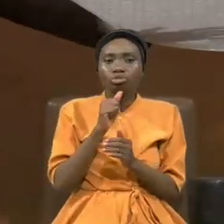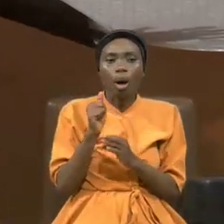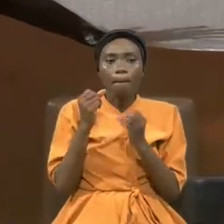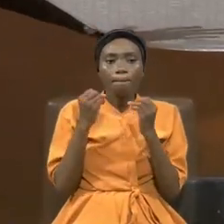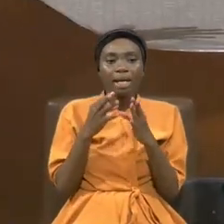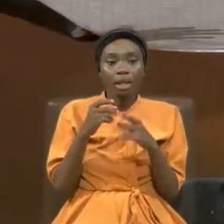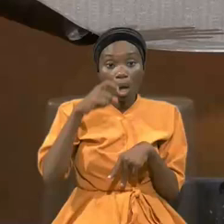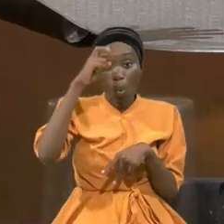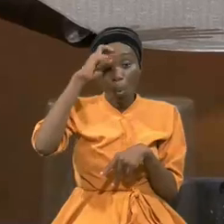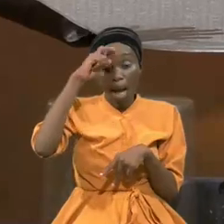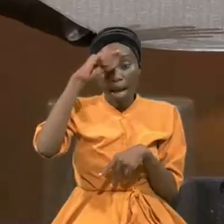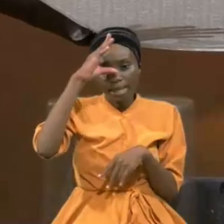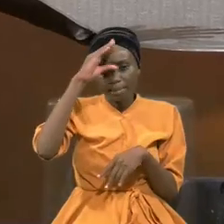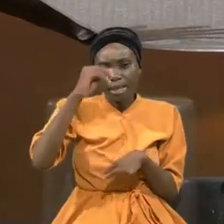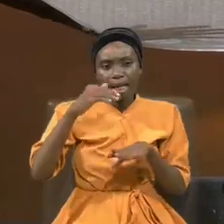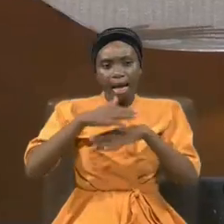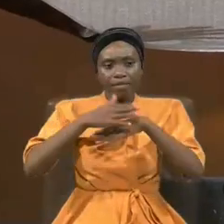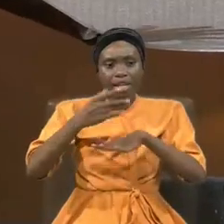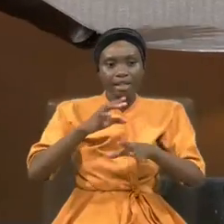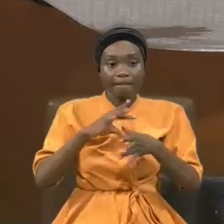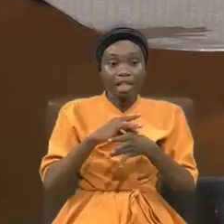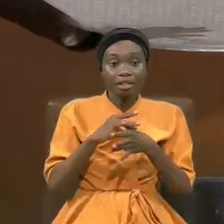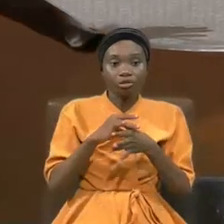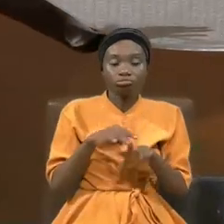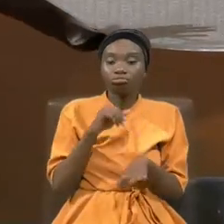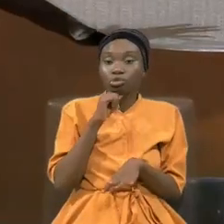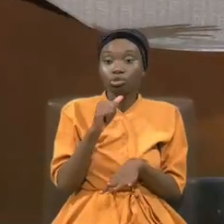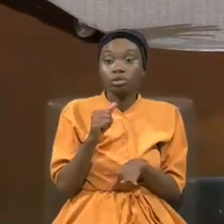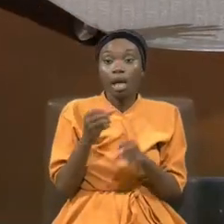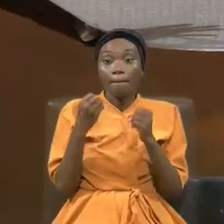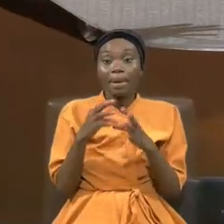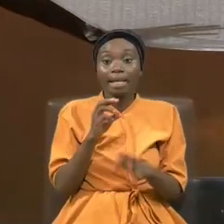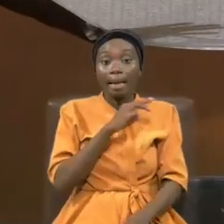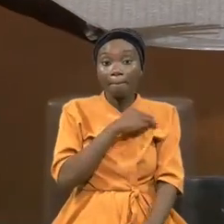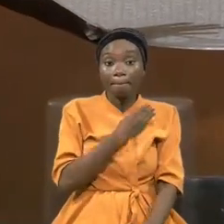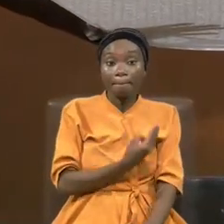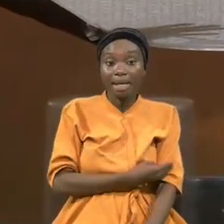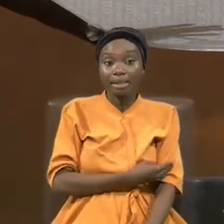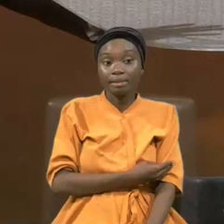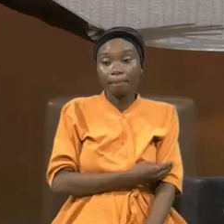Premier Corinthiens 1, 26.